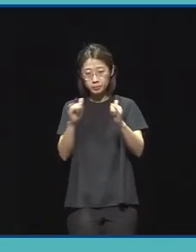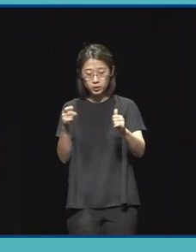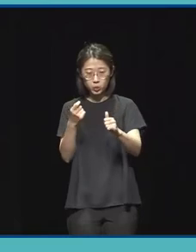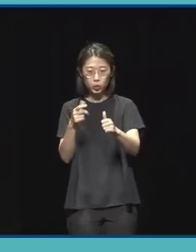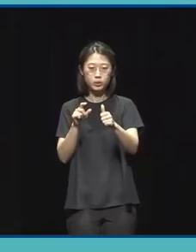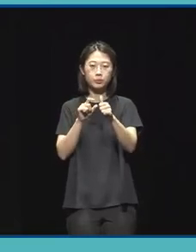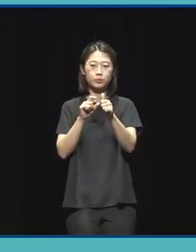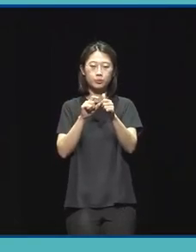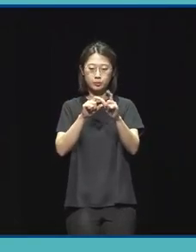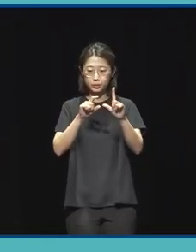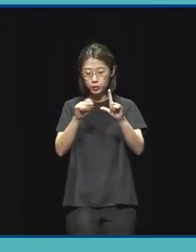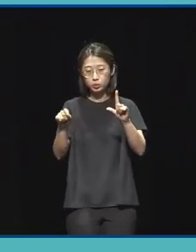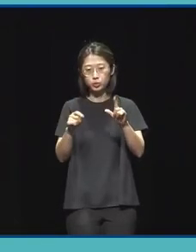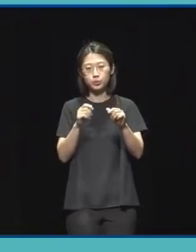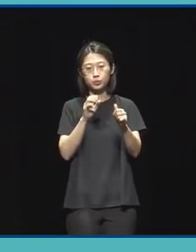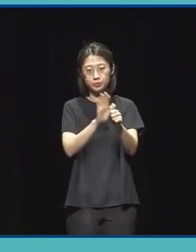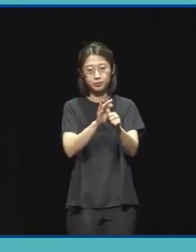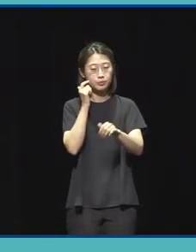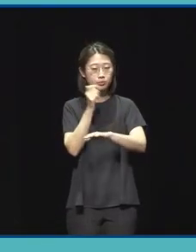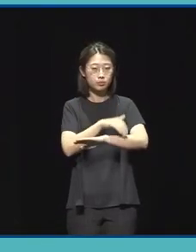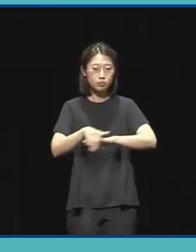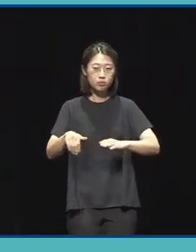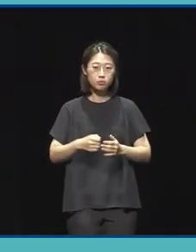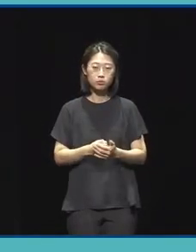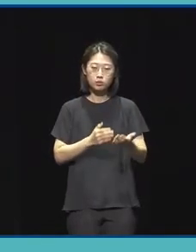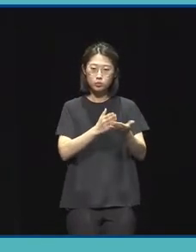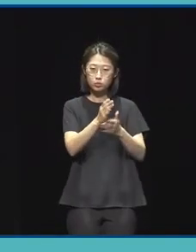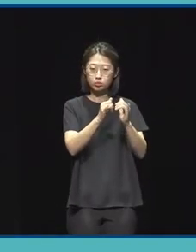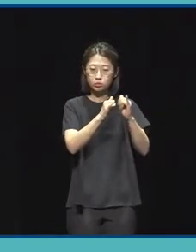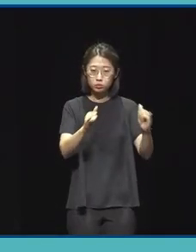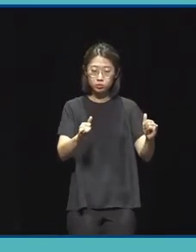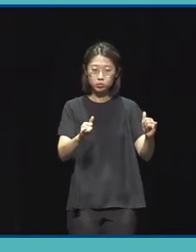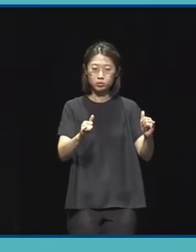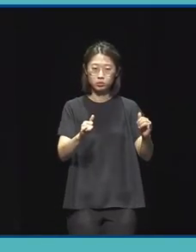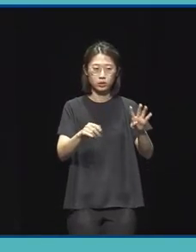반드시 부담하여야 합니다. 또한 전문인력의